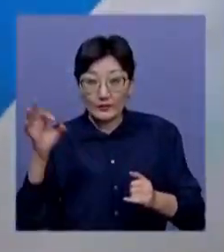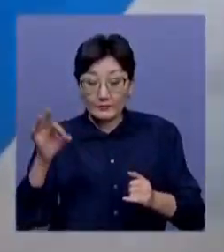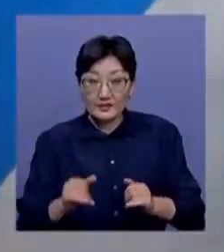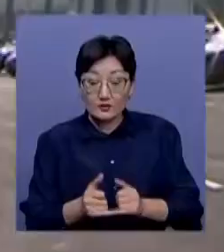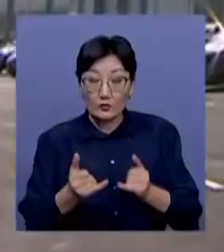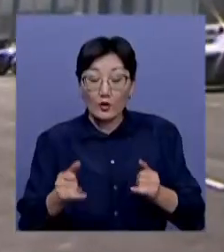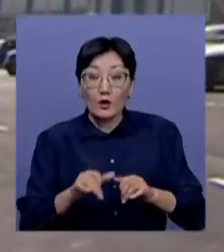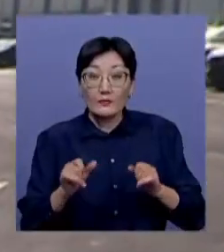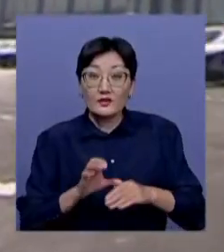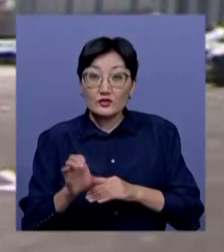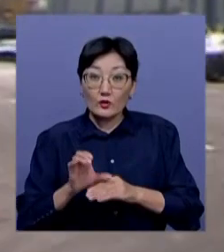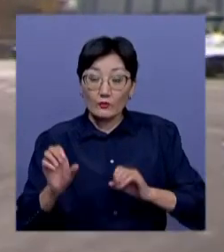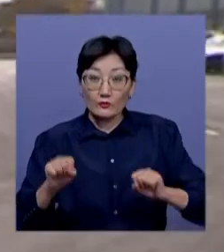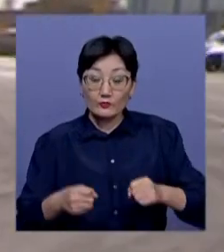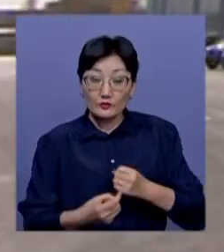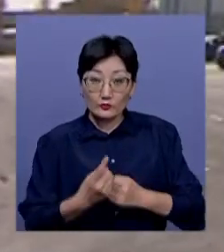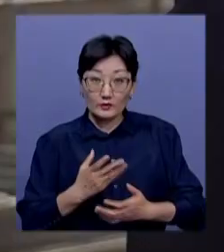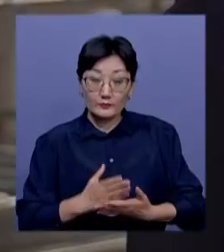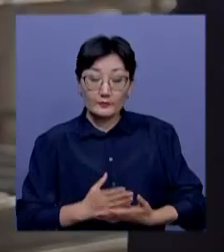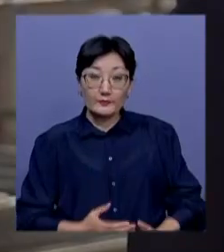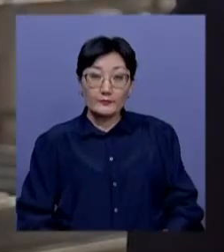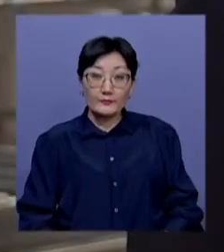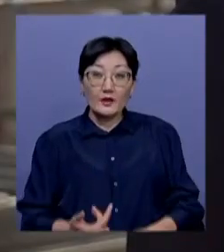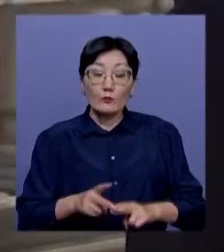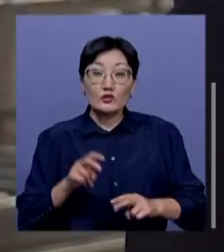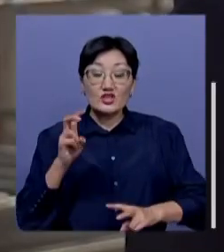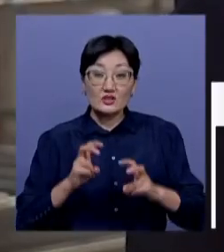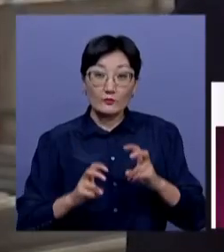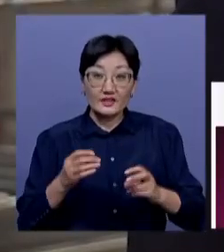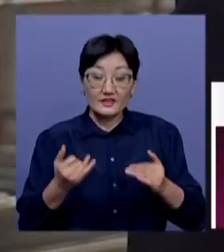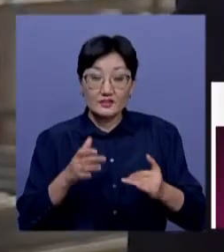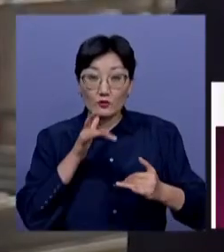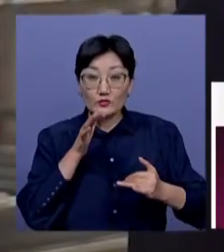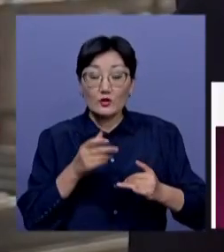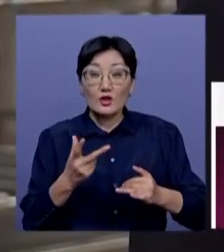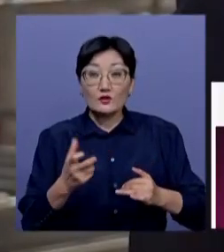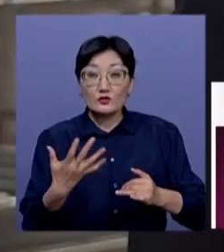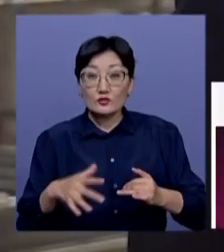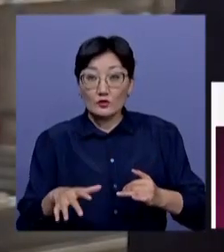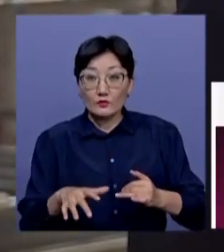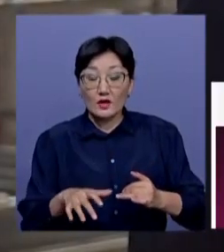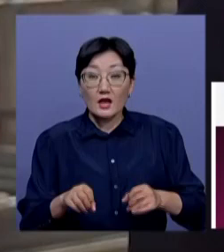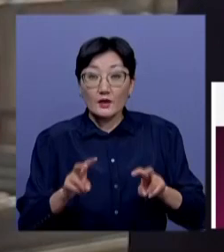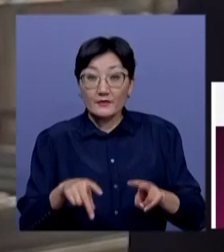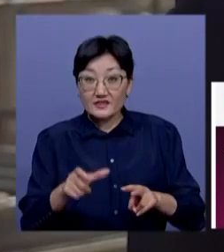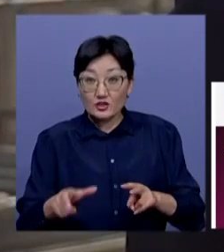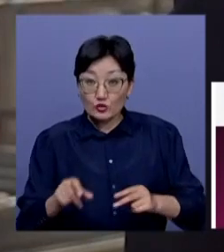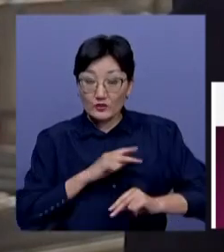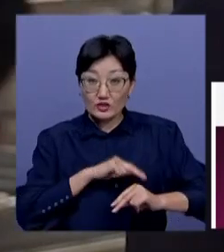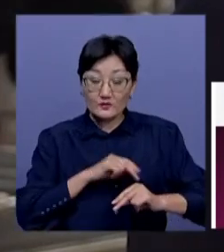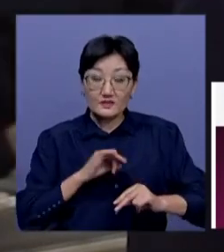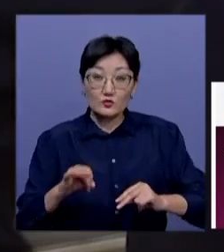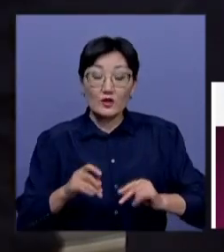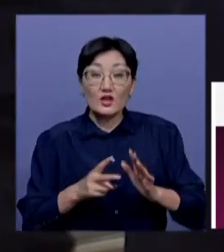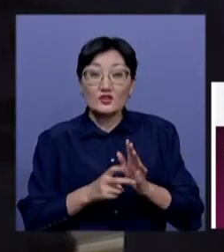оларды экспорттауға да мүмкіндік туады. Бұл зауытта қазіргі кезде 350-ге дейін маман жұмыс істейді. Және